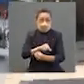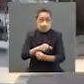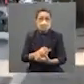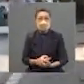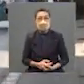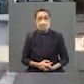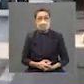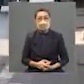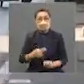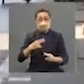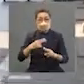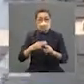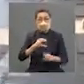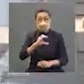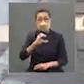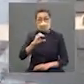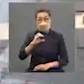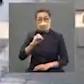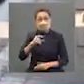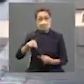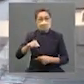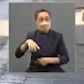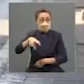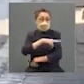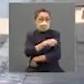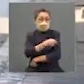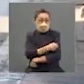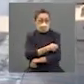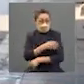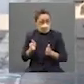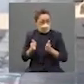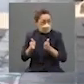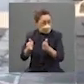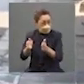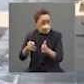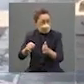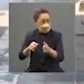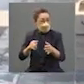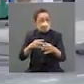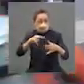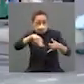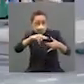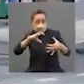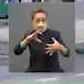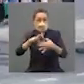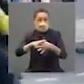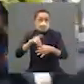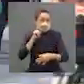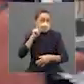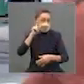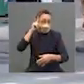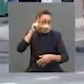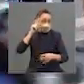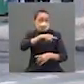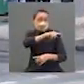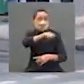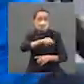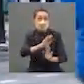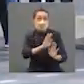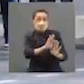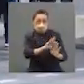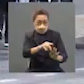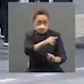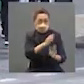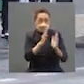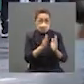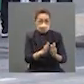ตรวจวินิจฉัยแล้วก็ต้องดูแลผู้ป่วยที่ติดโควิด-19 มีกลุ่มอาการอะไรบ้างอย่างเช่นเน้นในเรื่องของการดูแลรักษาตัวเองก่อนน